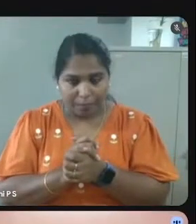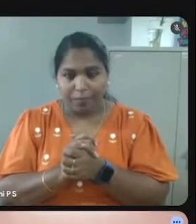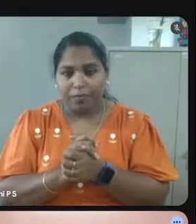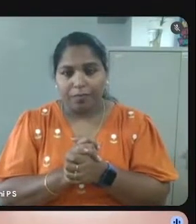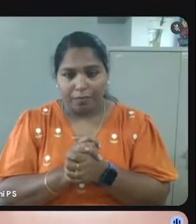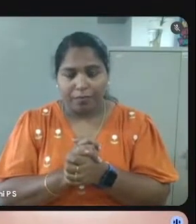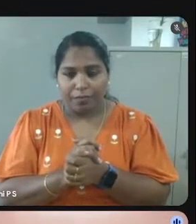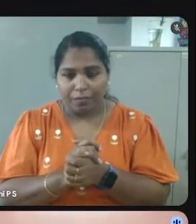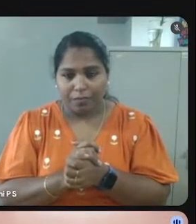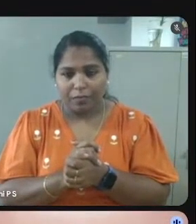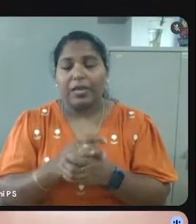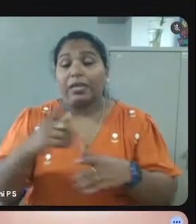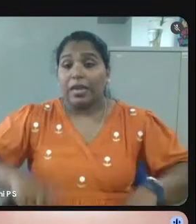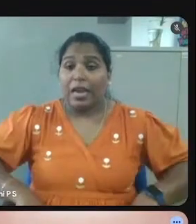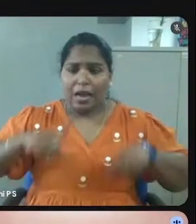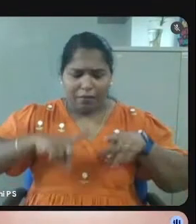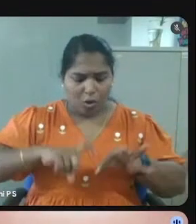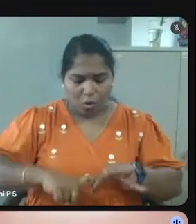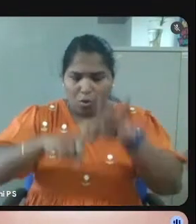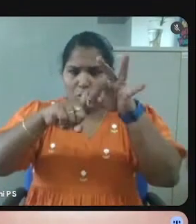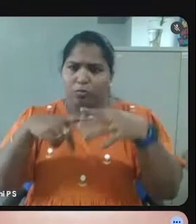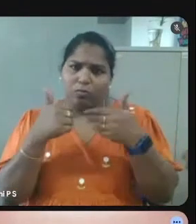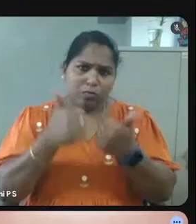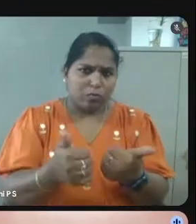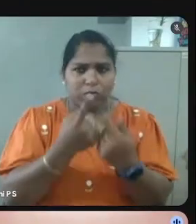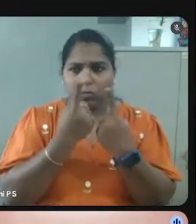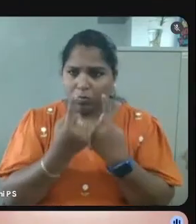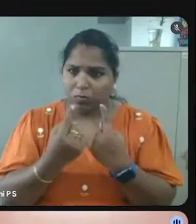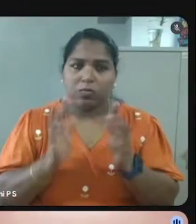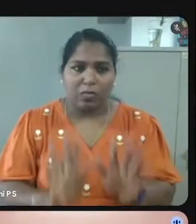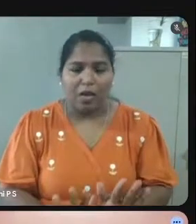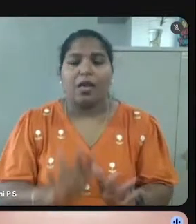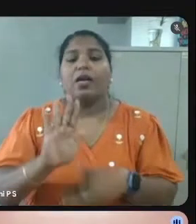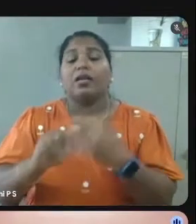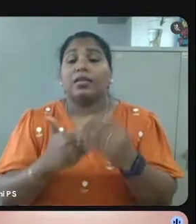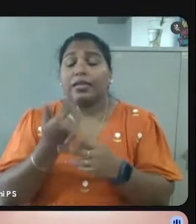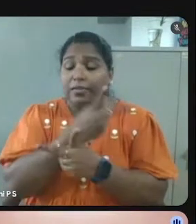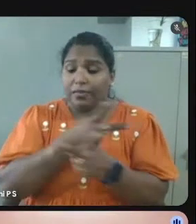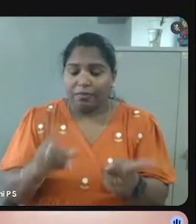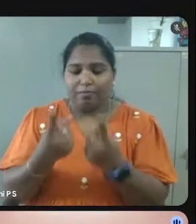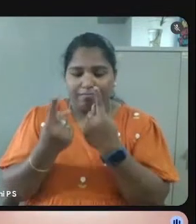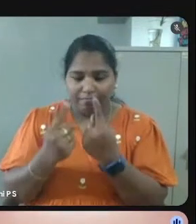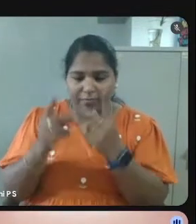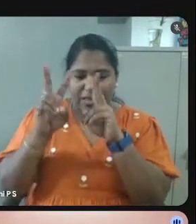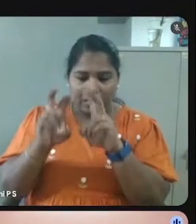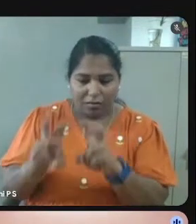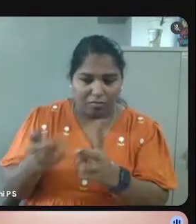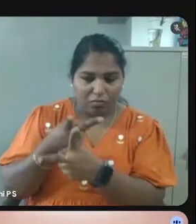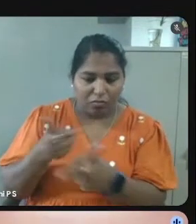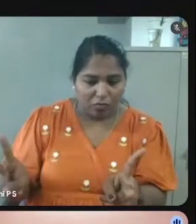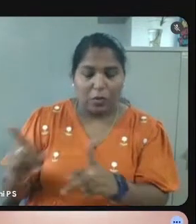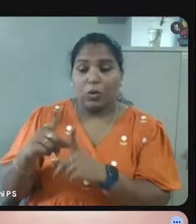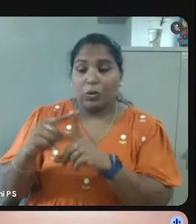സ്റ്റേജിൽ ക്വാളിറ്റി ഓഫ് ലൈഫ്. ഓക്യുപേഷണൽ തെറപ്പിസ്റ്റ് അസസ്മെന്റോടെയും ഇവാലുവേഷനോടെയും ഒരു പേഴ്സന്റെ